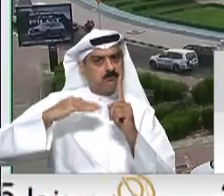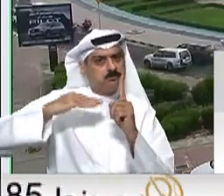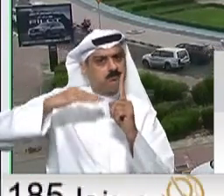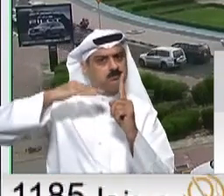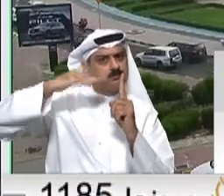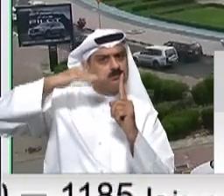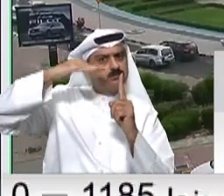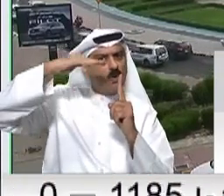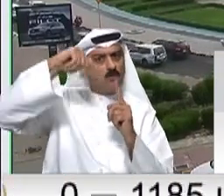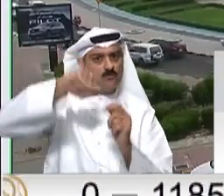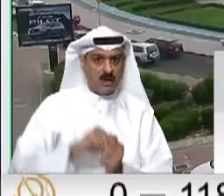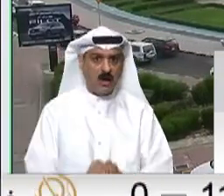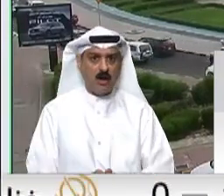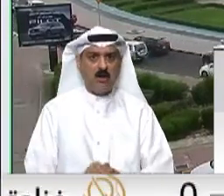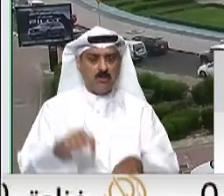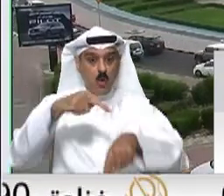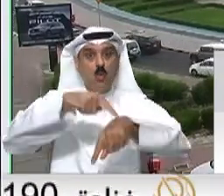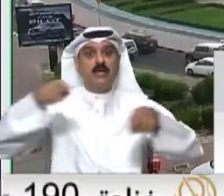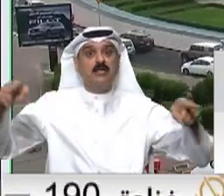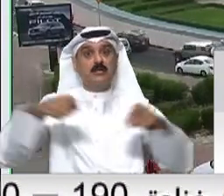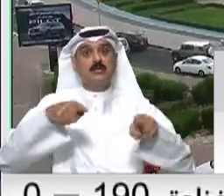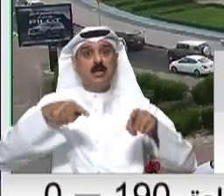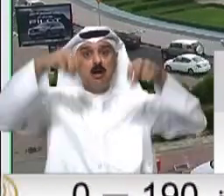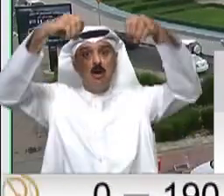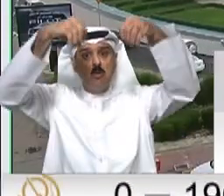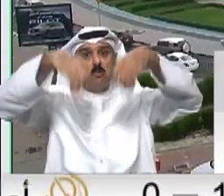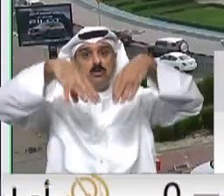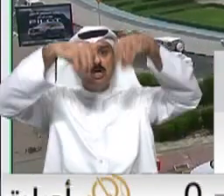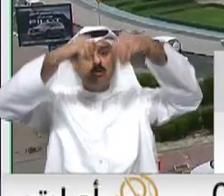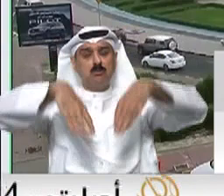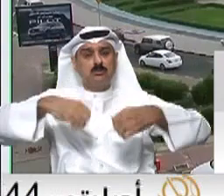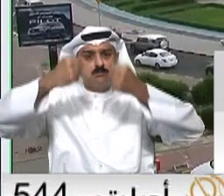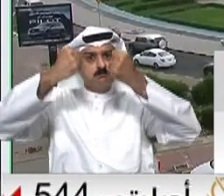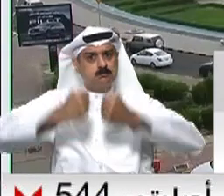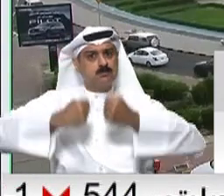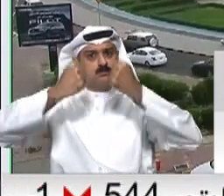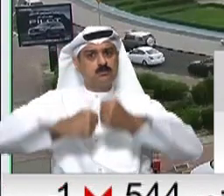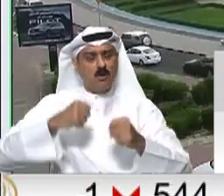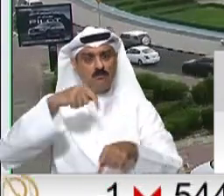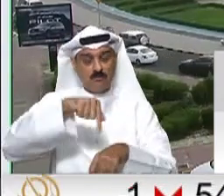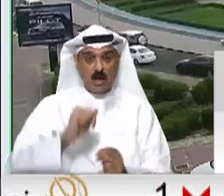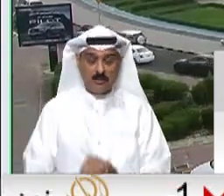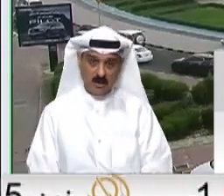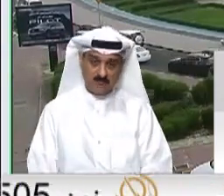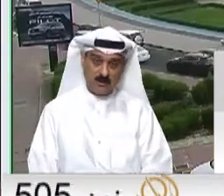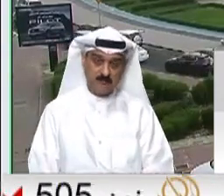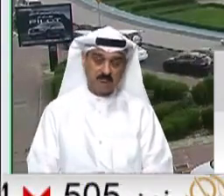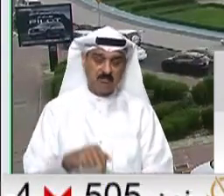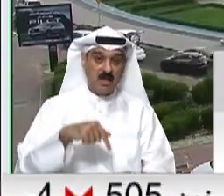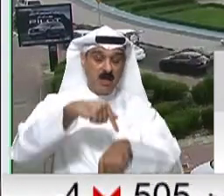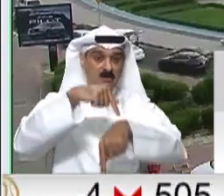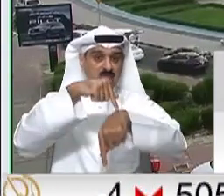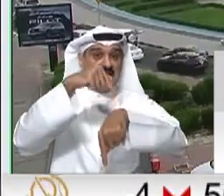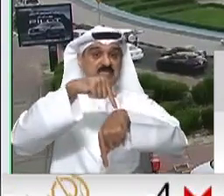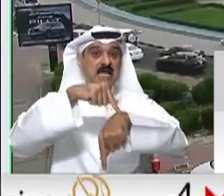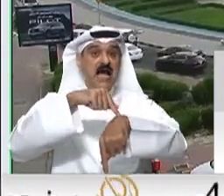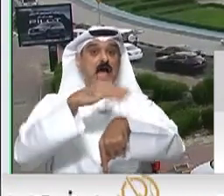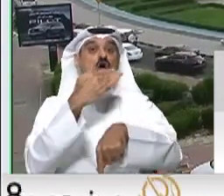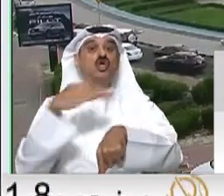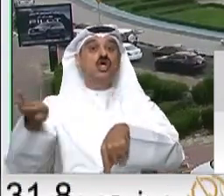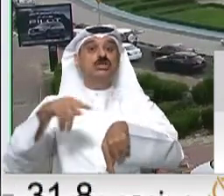38 ملي في فترة وجيزة. الفترة هذه تقريبا أقل من نص ساعة، وهذه تقريبا لو حسبناها راح